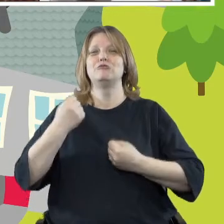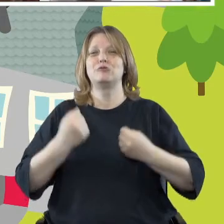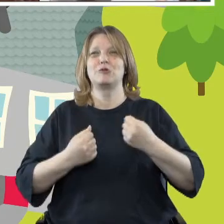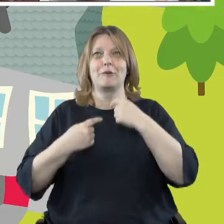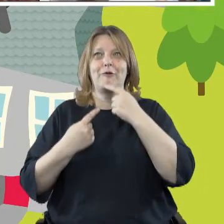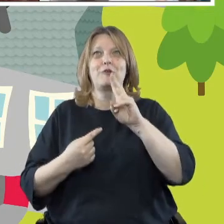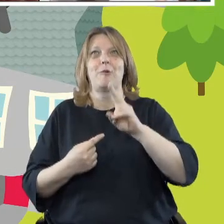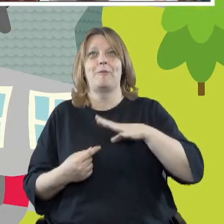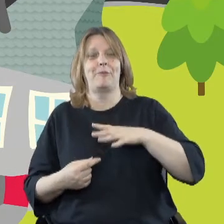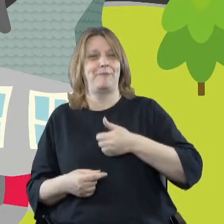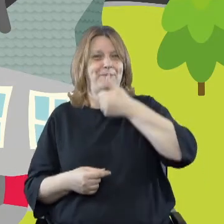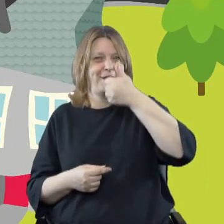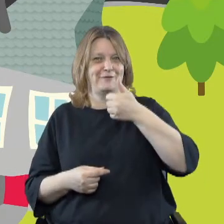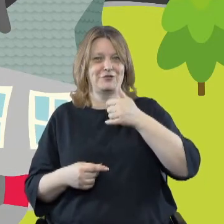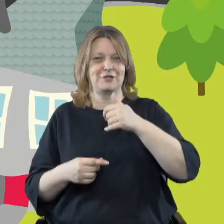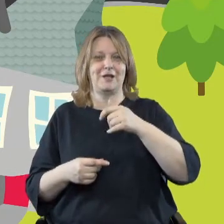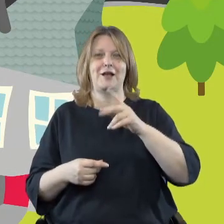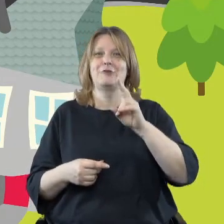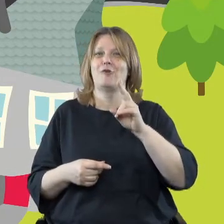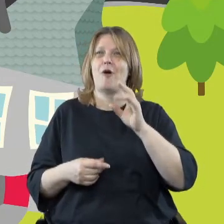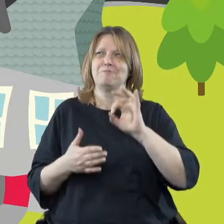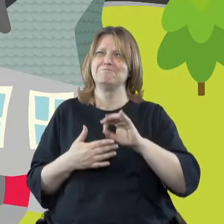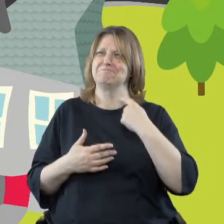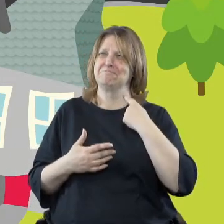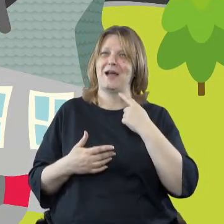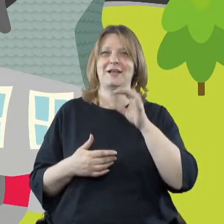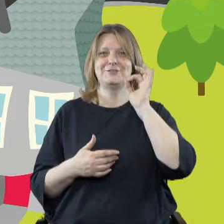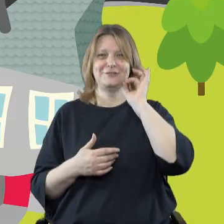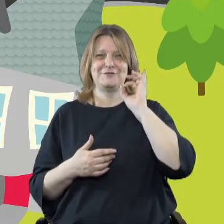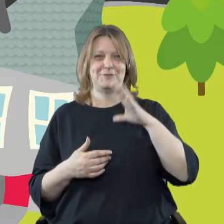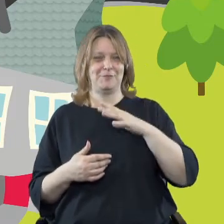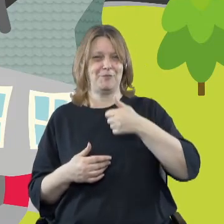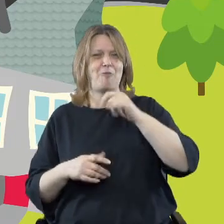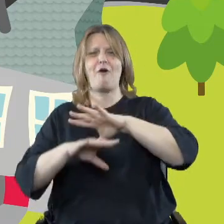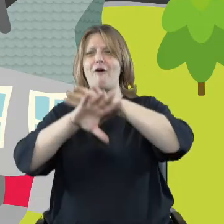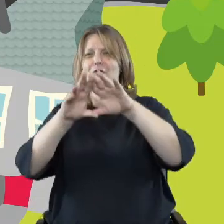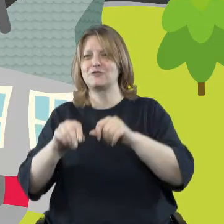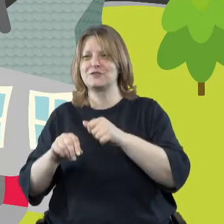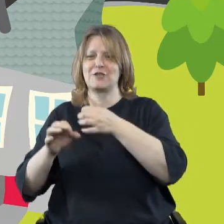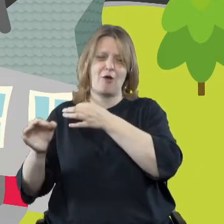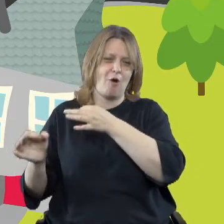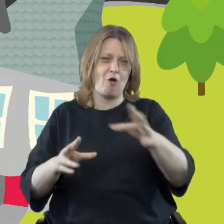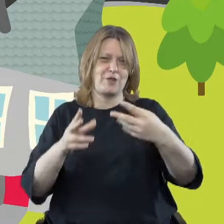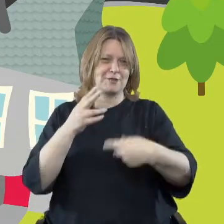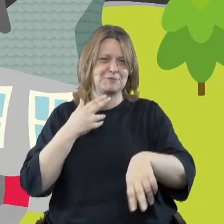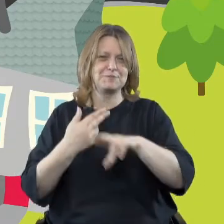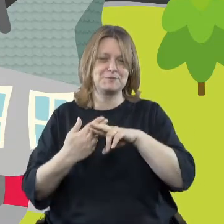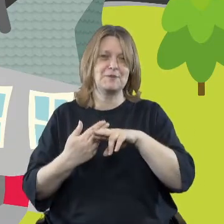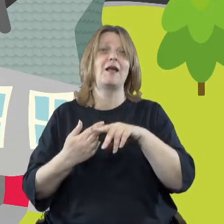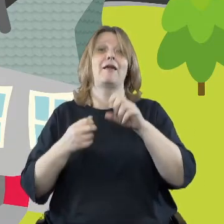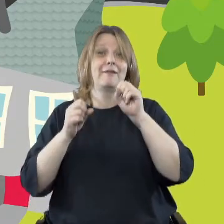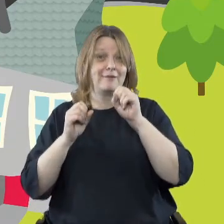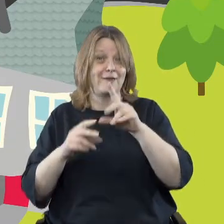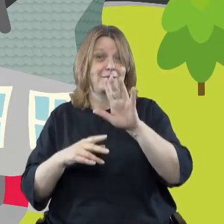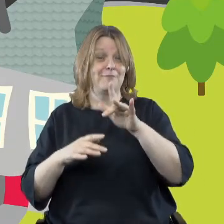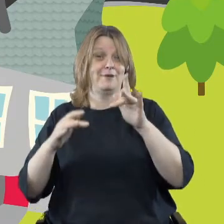was był pierwszy, która z was dziewczynek była pierwsza, bo wszyscy w jednym momencie odpowiedzieliście na to pytanie. To jest właśnie